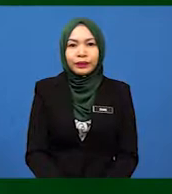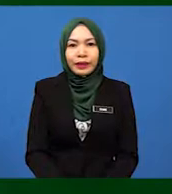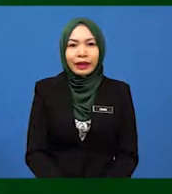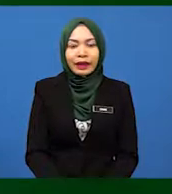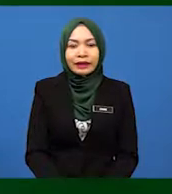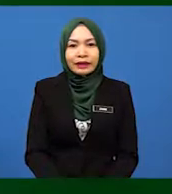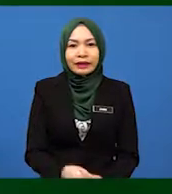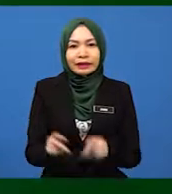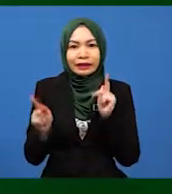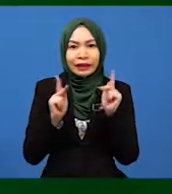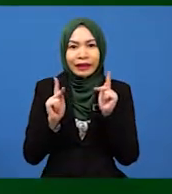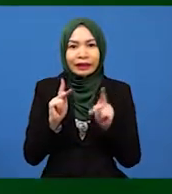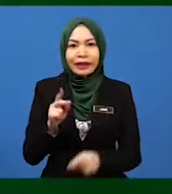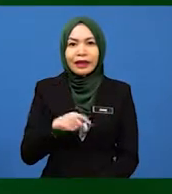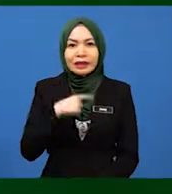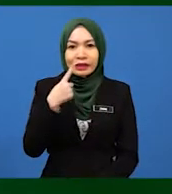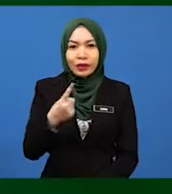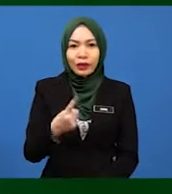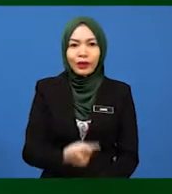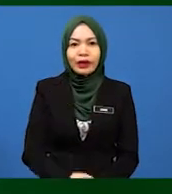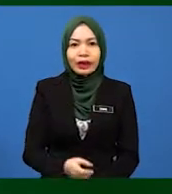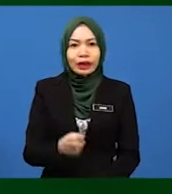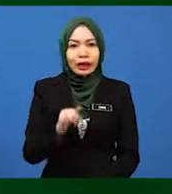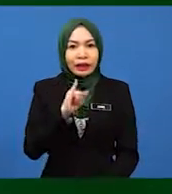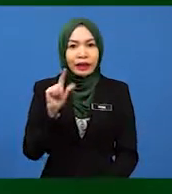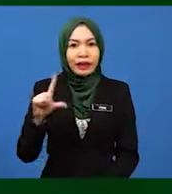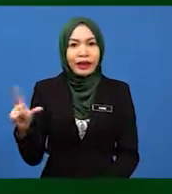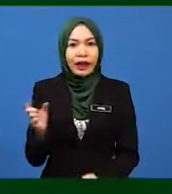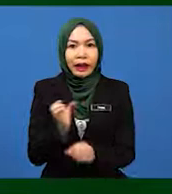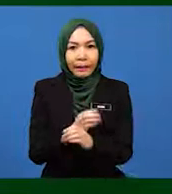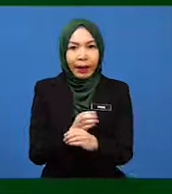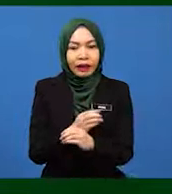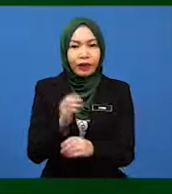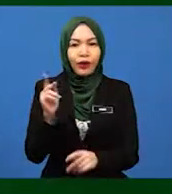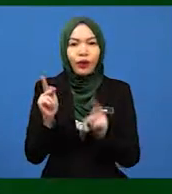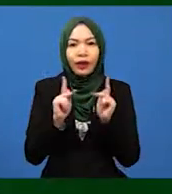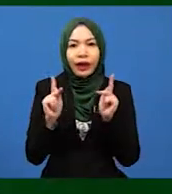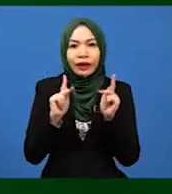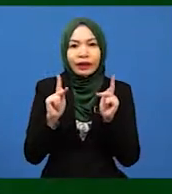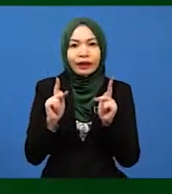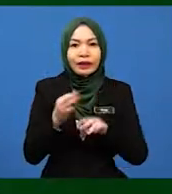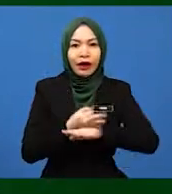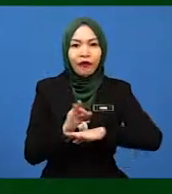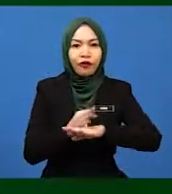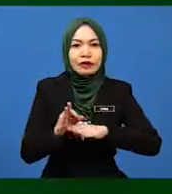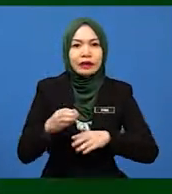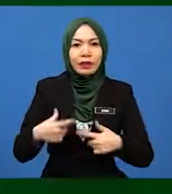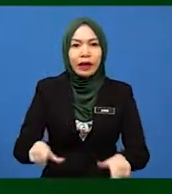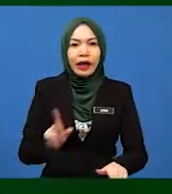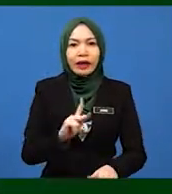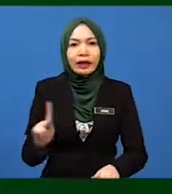Kata seru ialah bentuk kata yang berfungsi melahirkan pelbagai